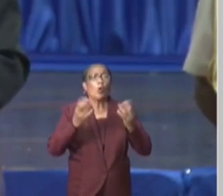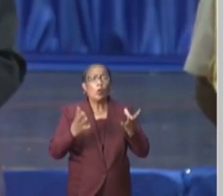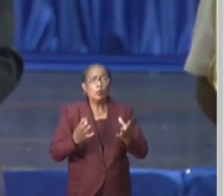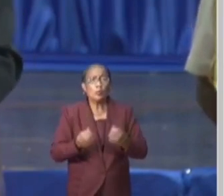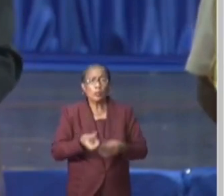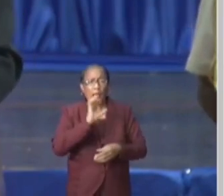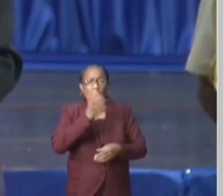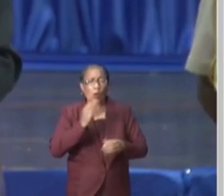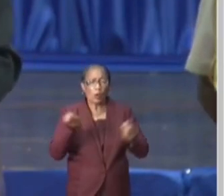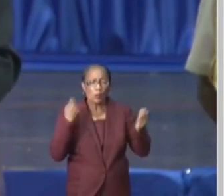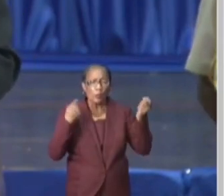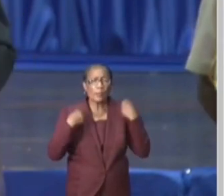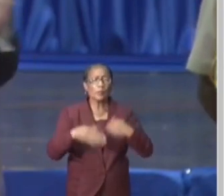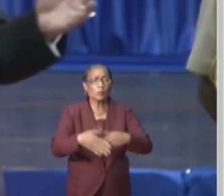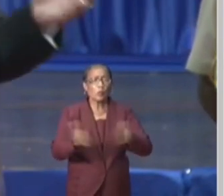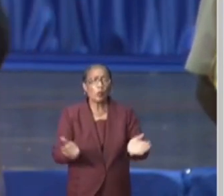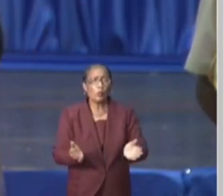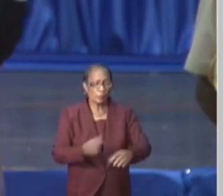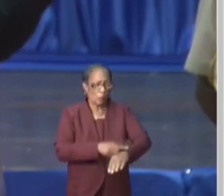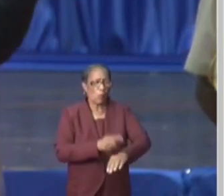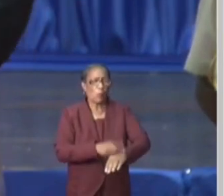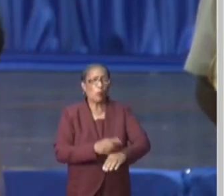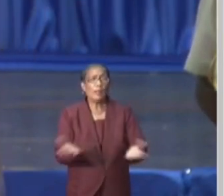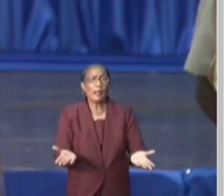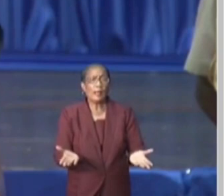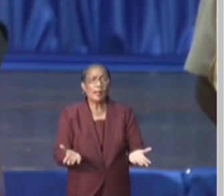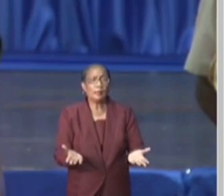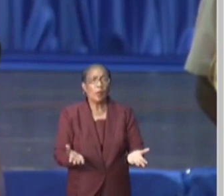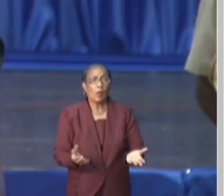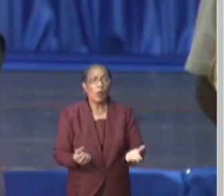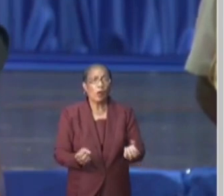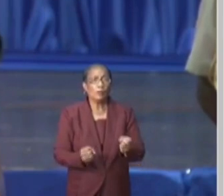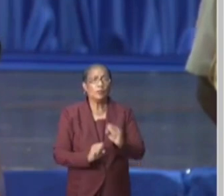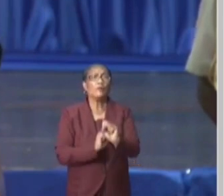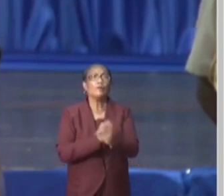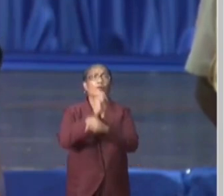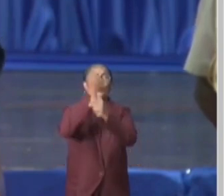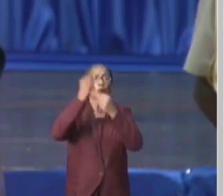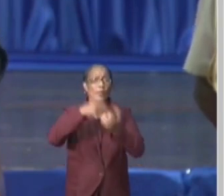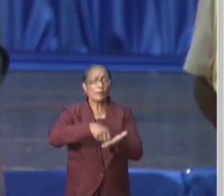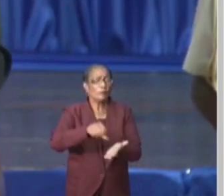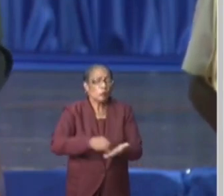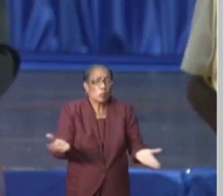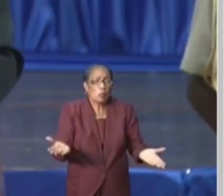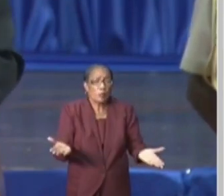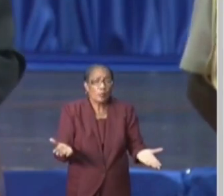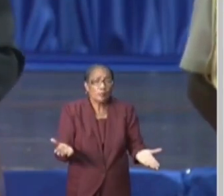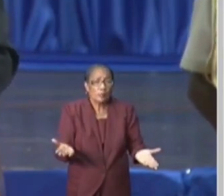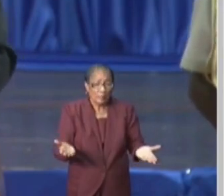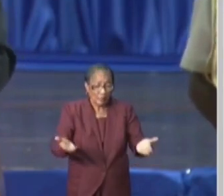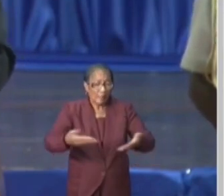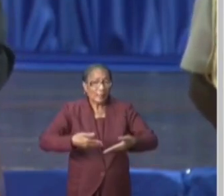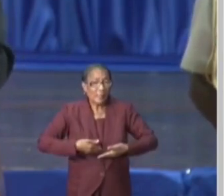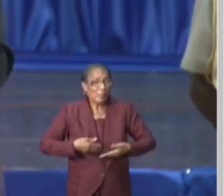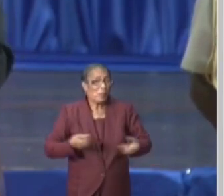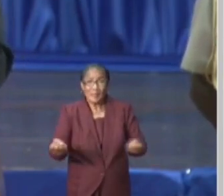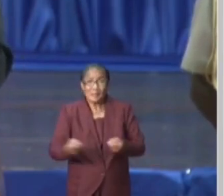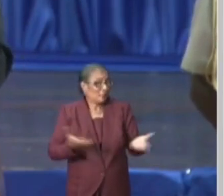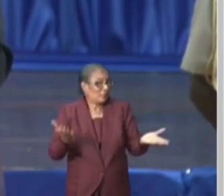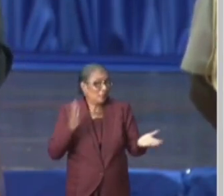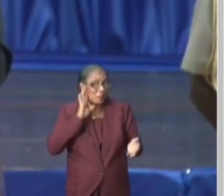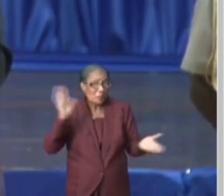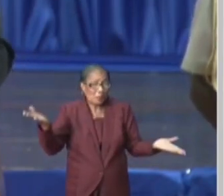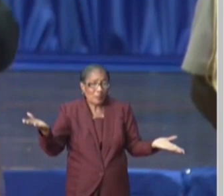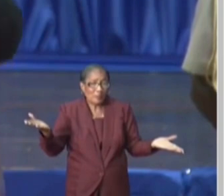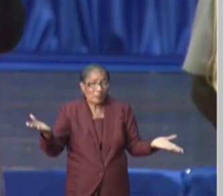open en hoe later wanneer mogen onze vuurwerk verkopen ideeën kregen was regering